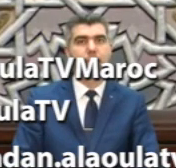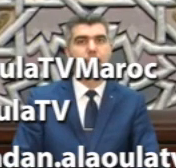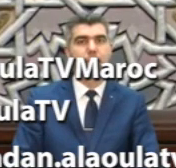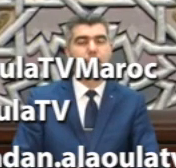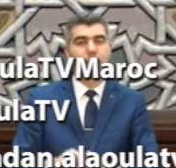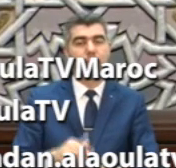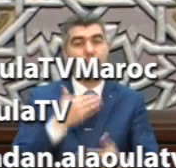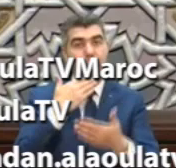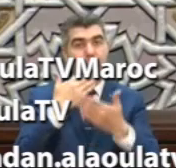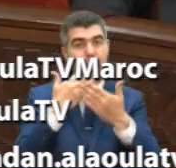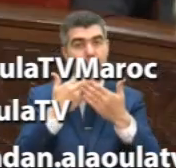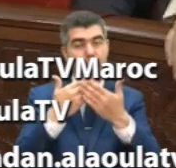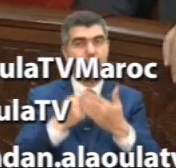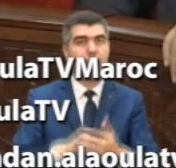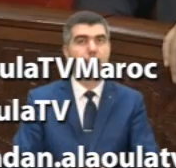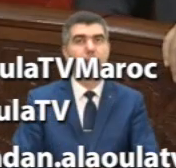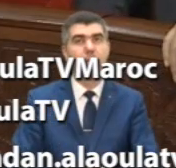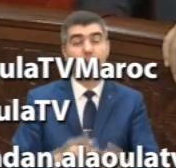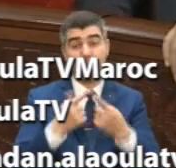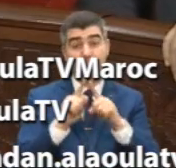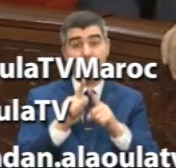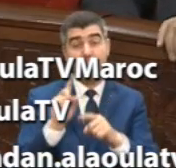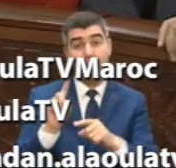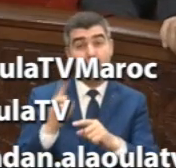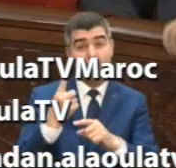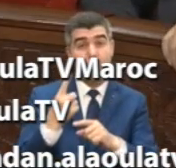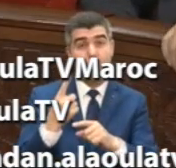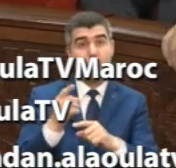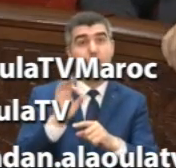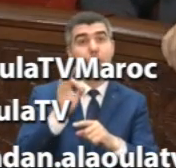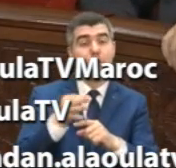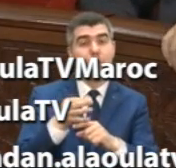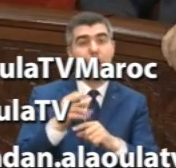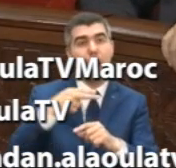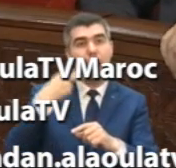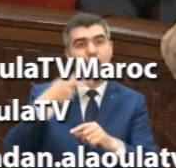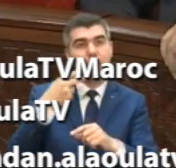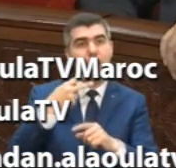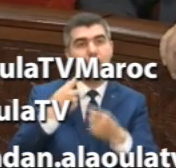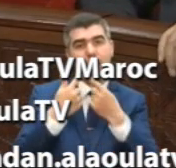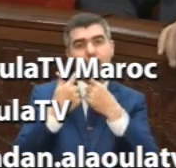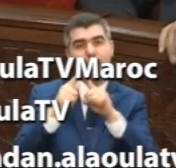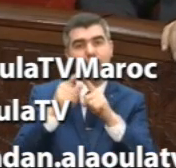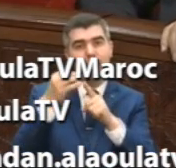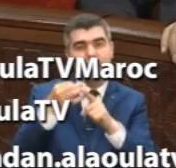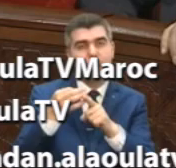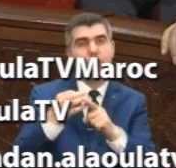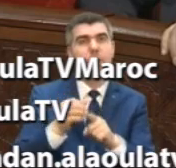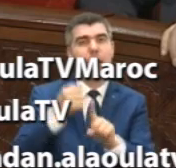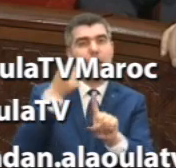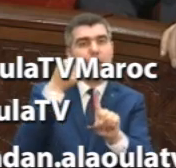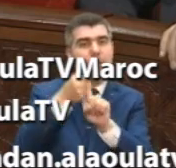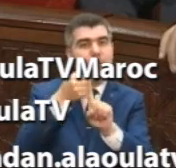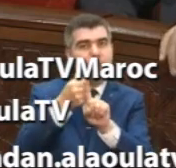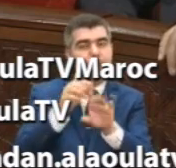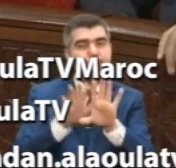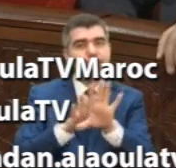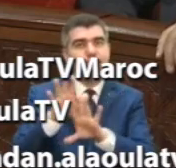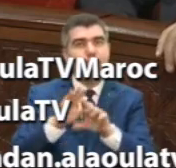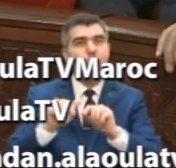شكرا سيدنا نائب محترم. اولا هذه فرصه لكي اتحدث عن مشروع ضخم وكبير جدا نشتغل عليه على مستوى